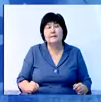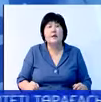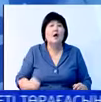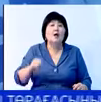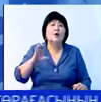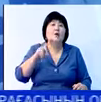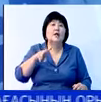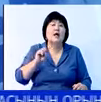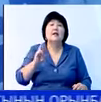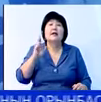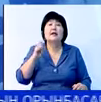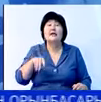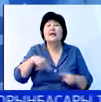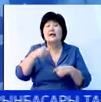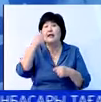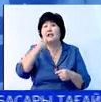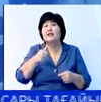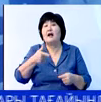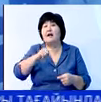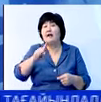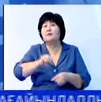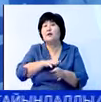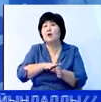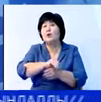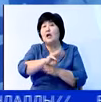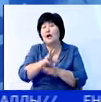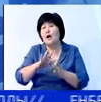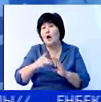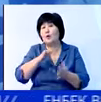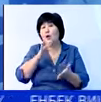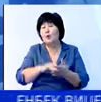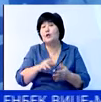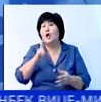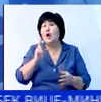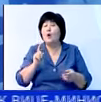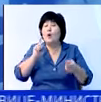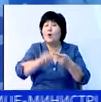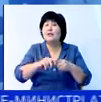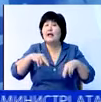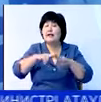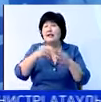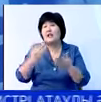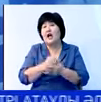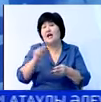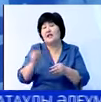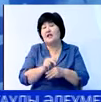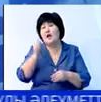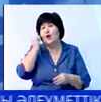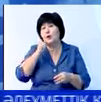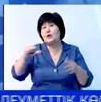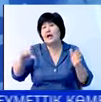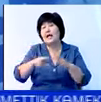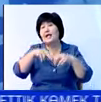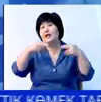Жосалы кенті келесі жылы көгілдір отынмен толықтай қамтылады. Сондай-ақ аудан орталығындағы қосалқы станса қайта жаңғыртылып, тозығы жеткен